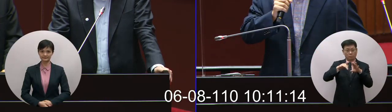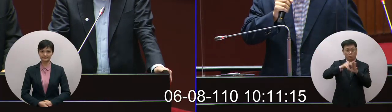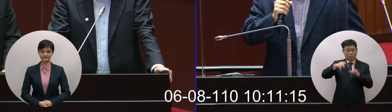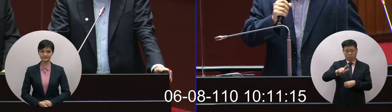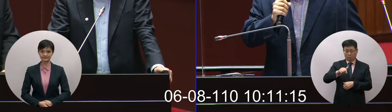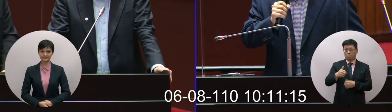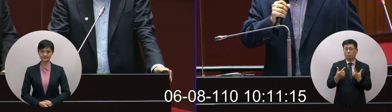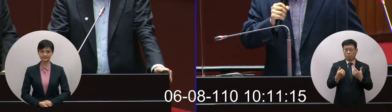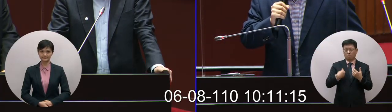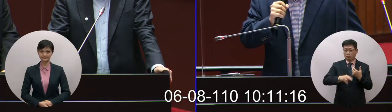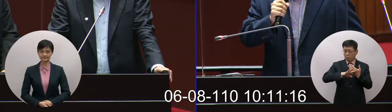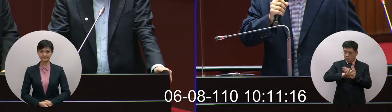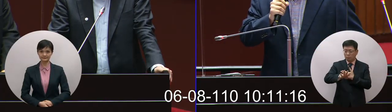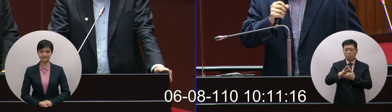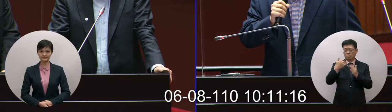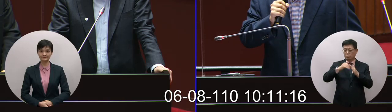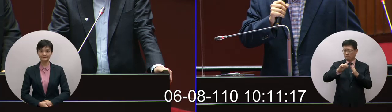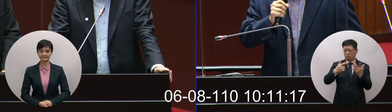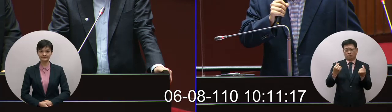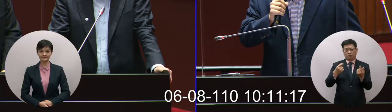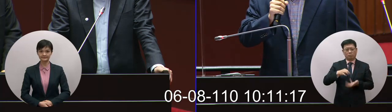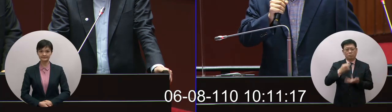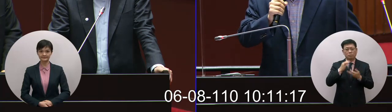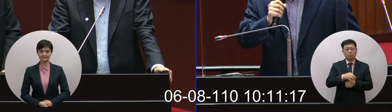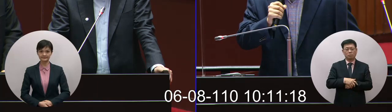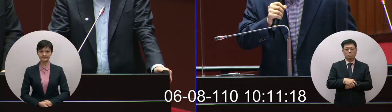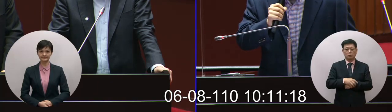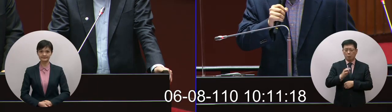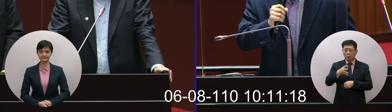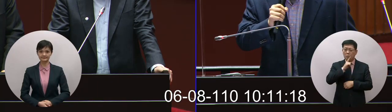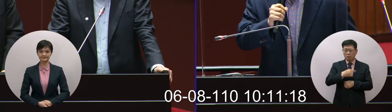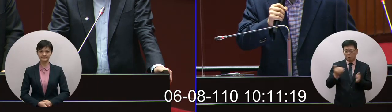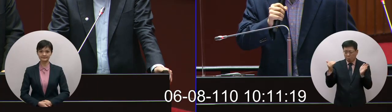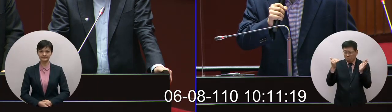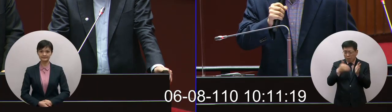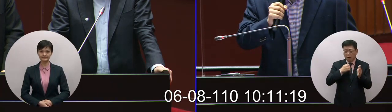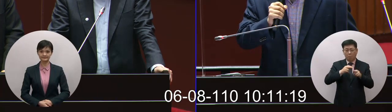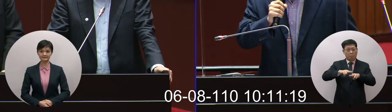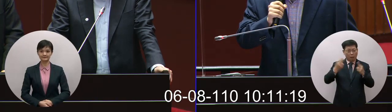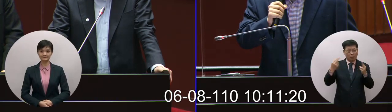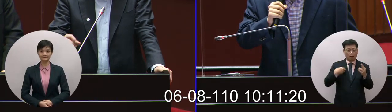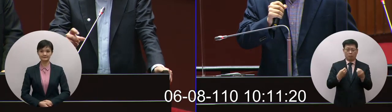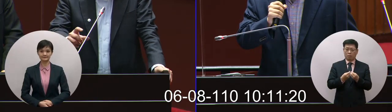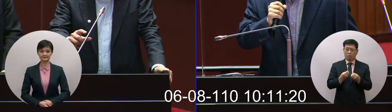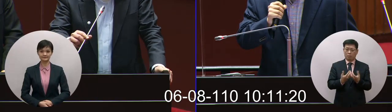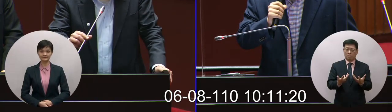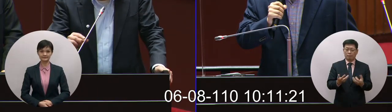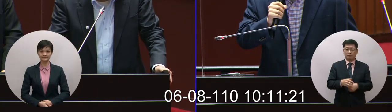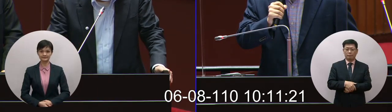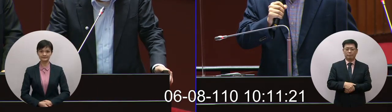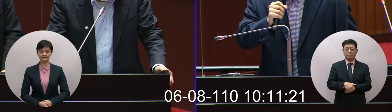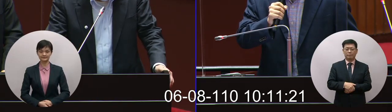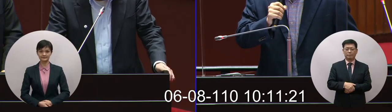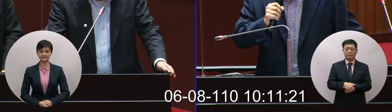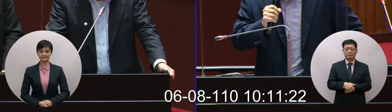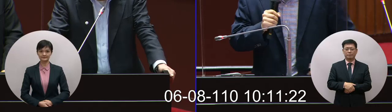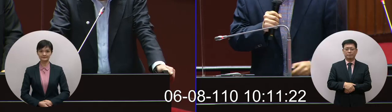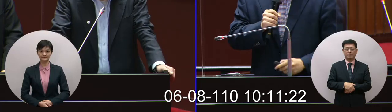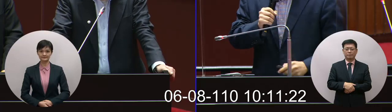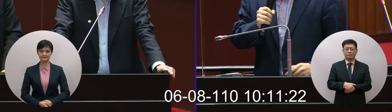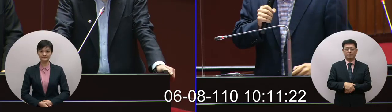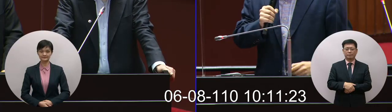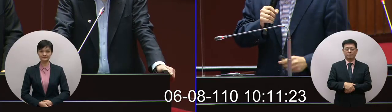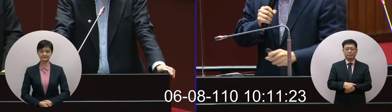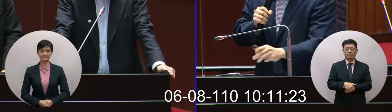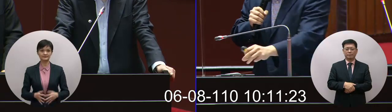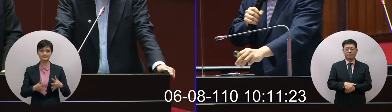教授，哦、还有许多学者也一直在讲，因为一定解盲在即啊，部长。 在这个我们是根据